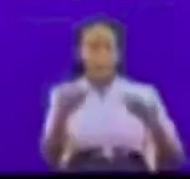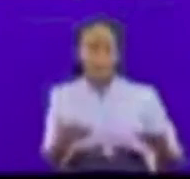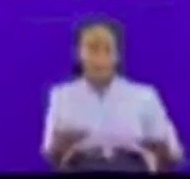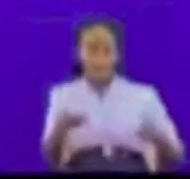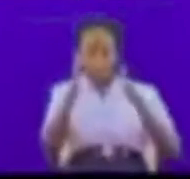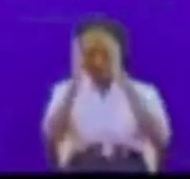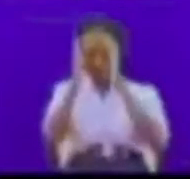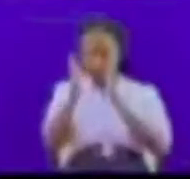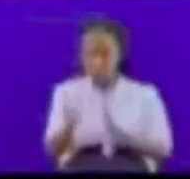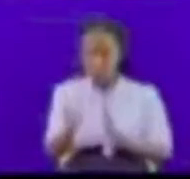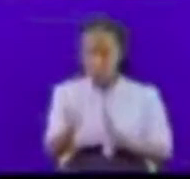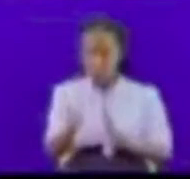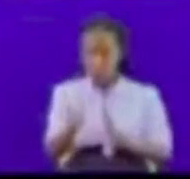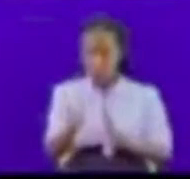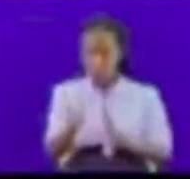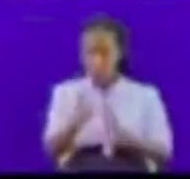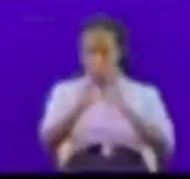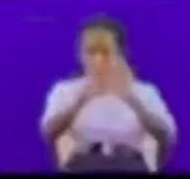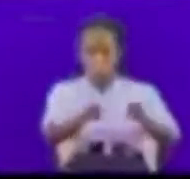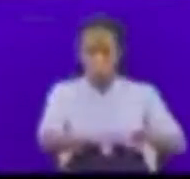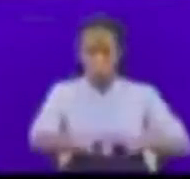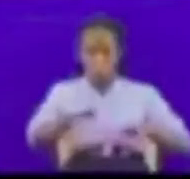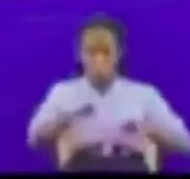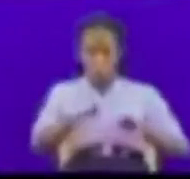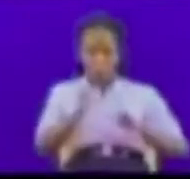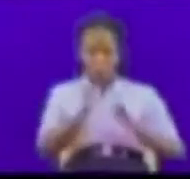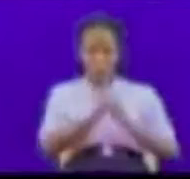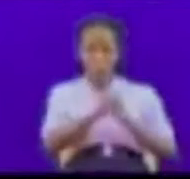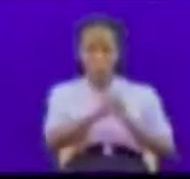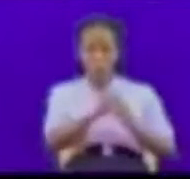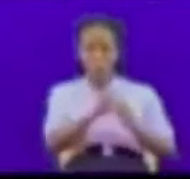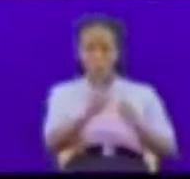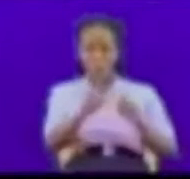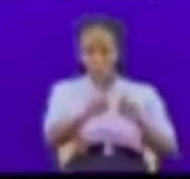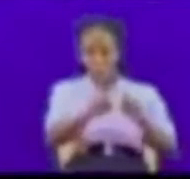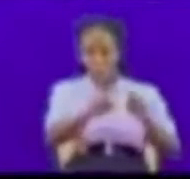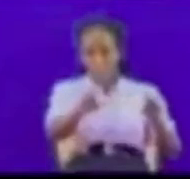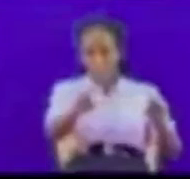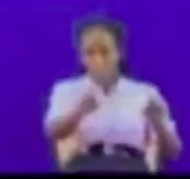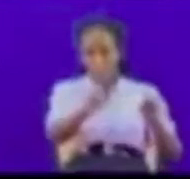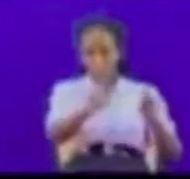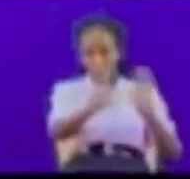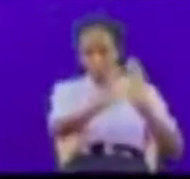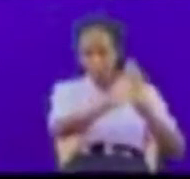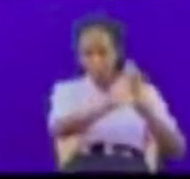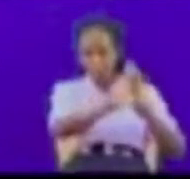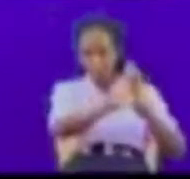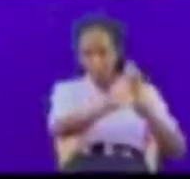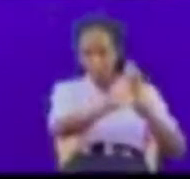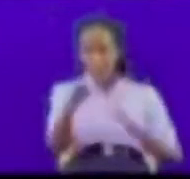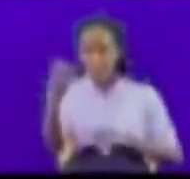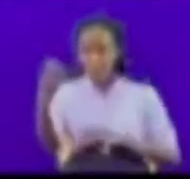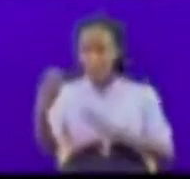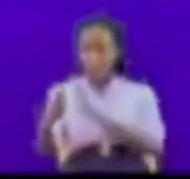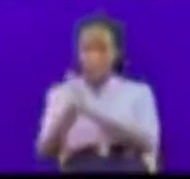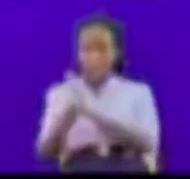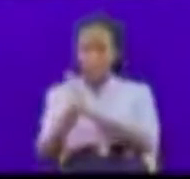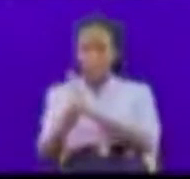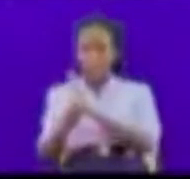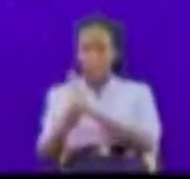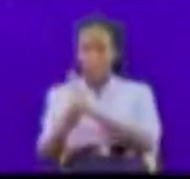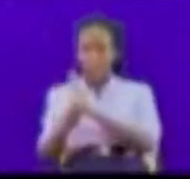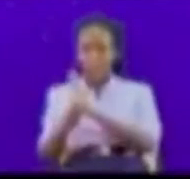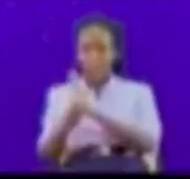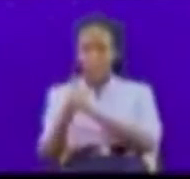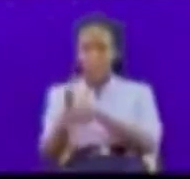kufuatana na ibara ya 49, makamu wa rais kabla kushika madaraka yake ataapishwa mbele